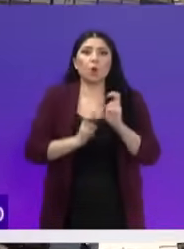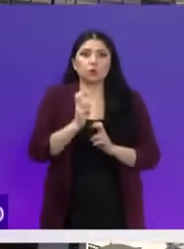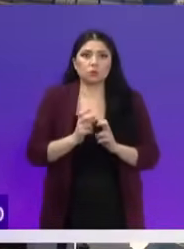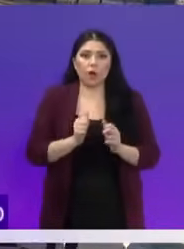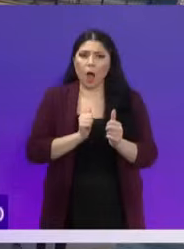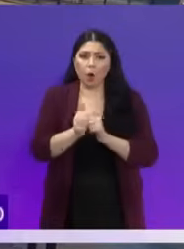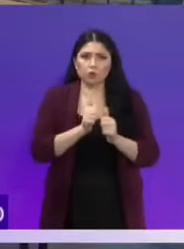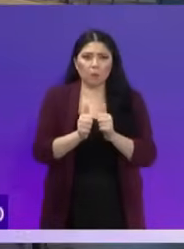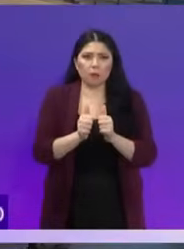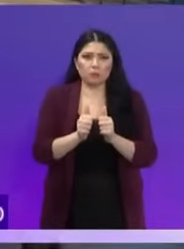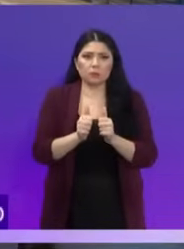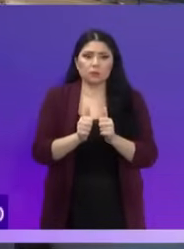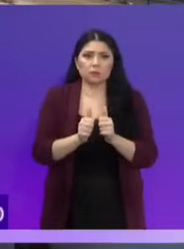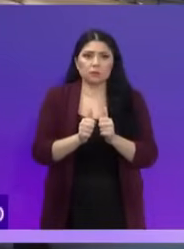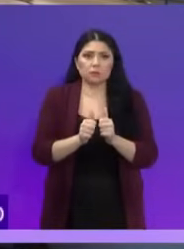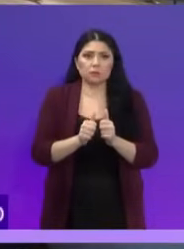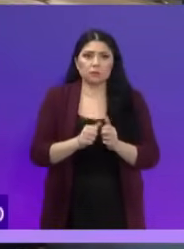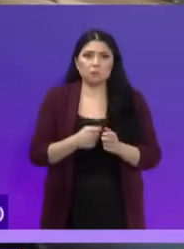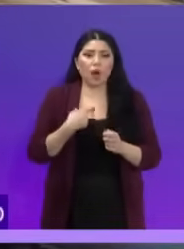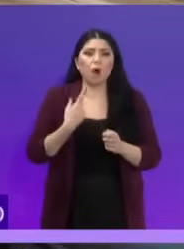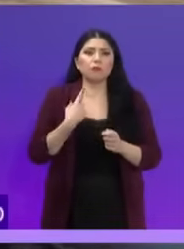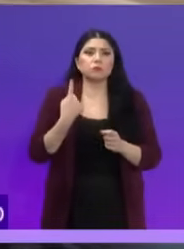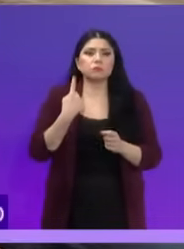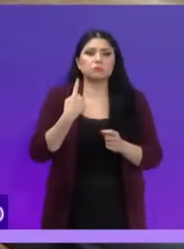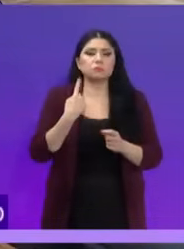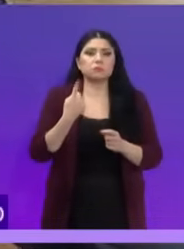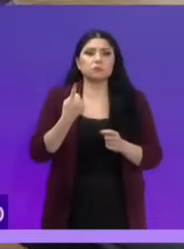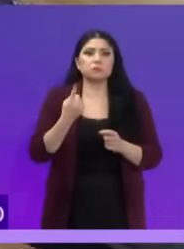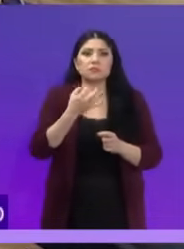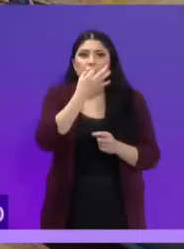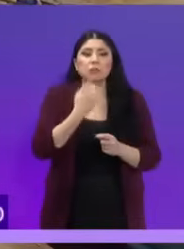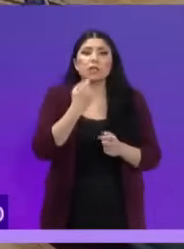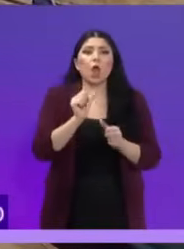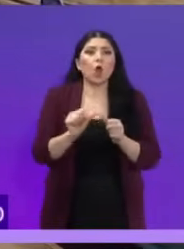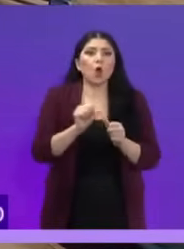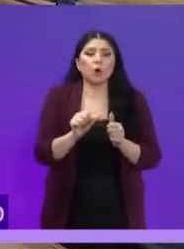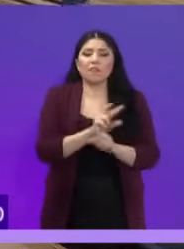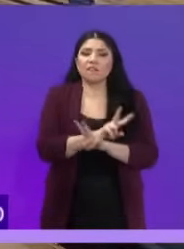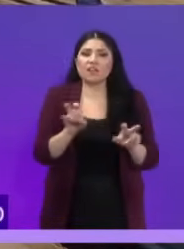automat din economie, fără să se întâmple,